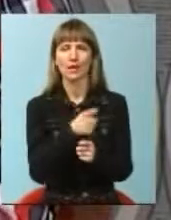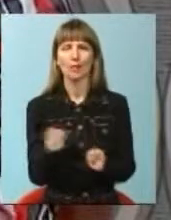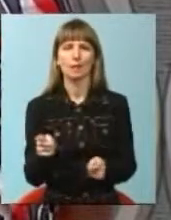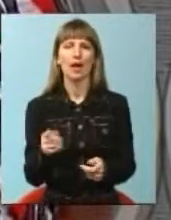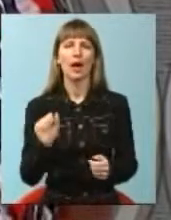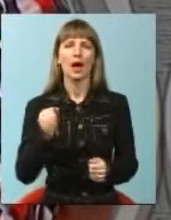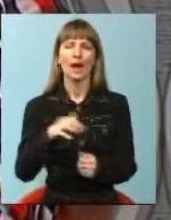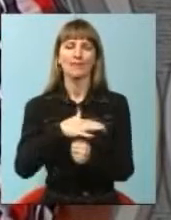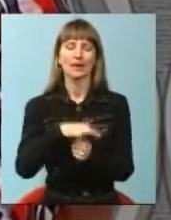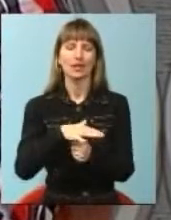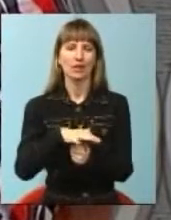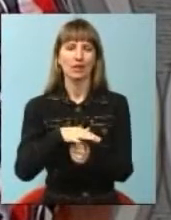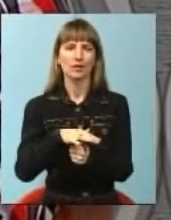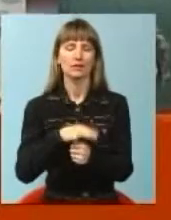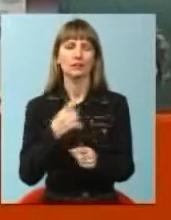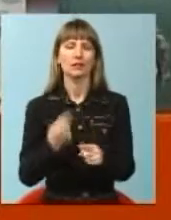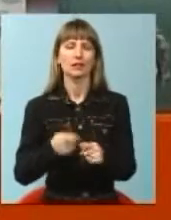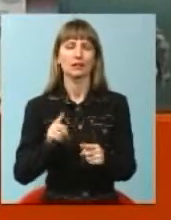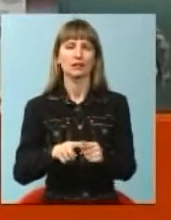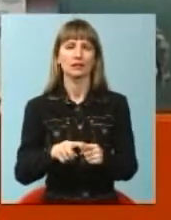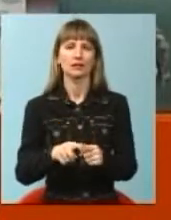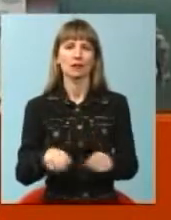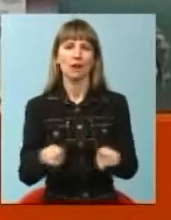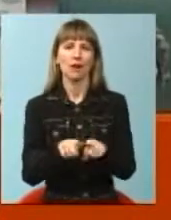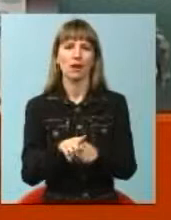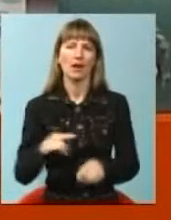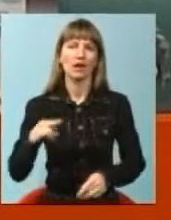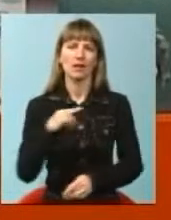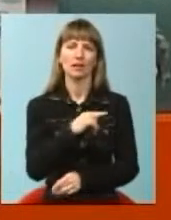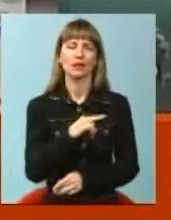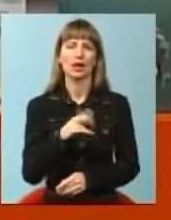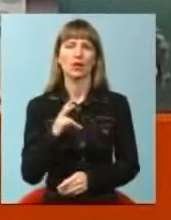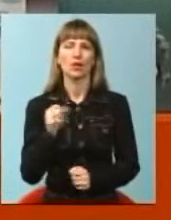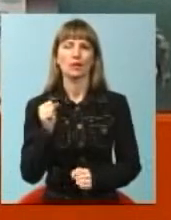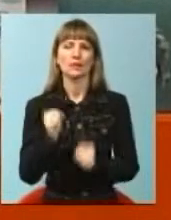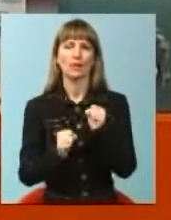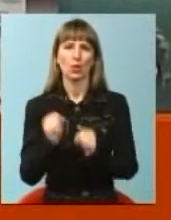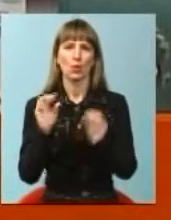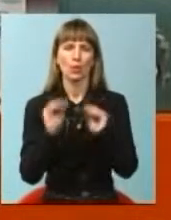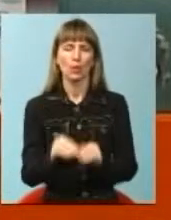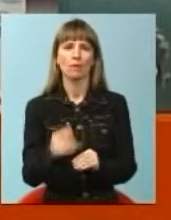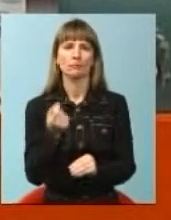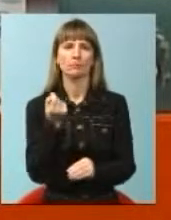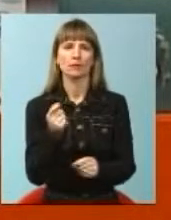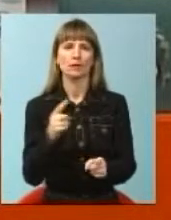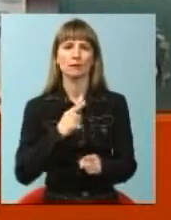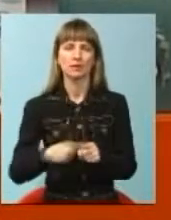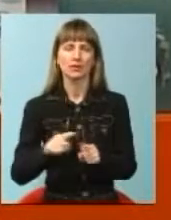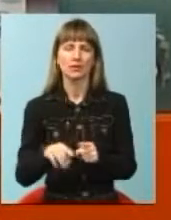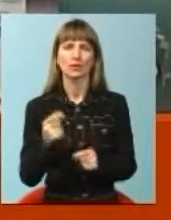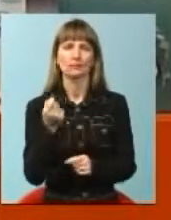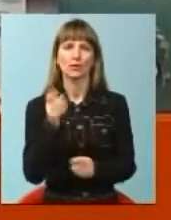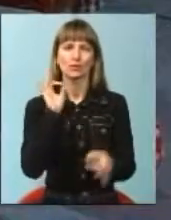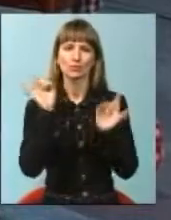а гвинтокрил? А гвинтокрил – це ніби літак, але з двигуном. Він трішки швидший та